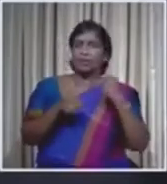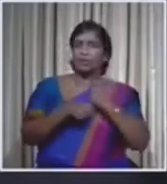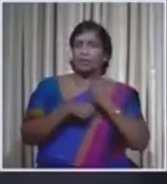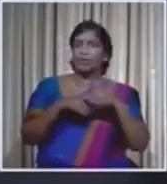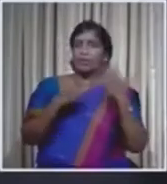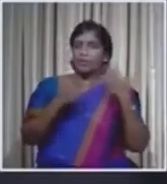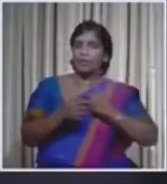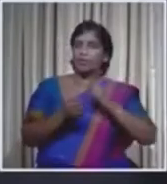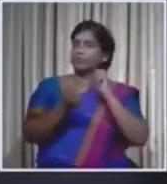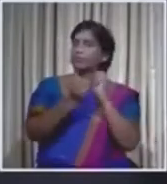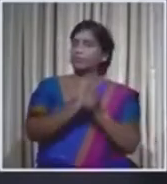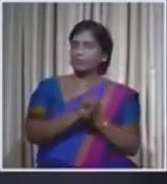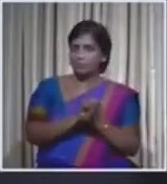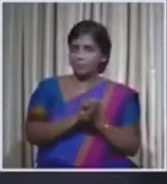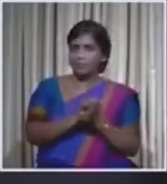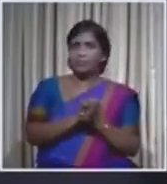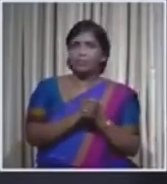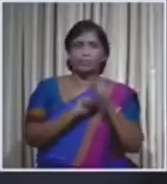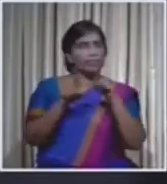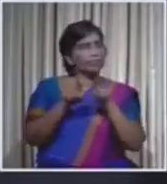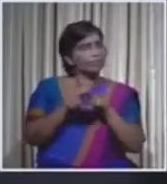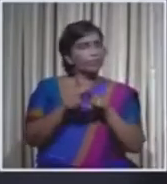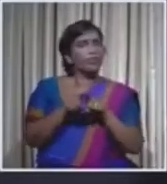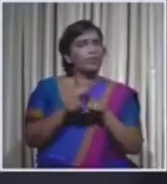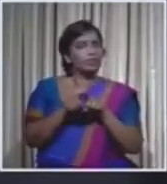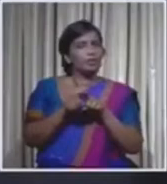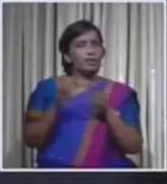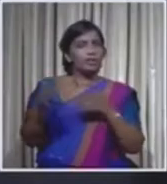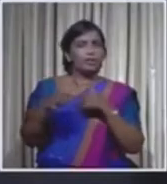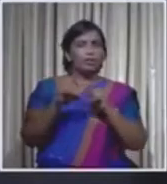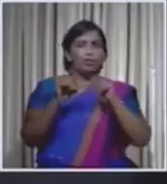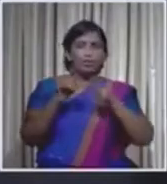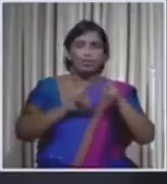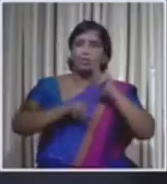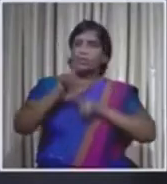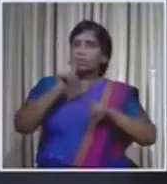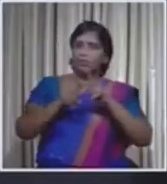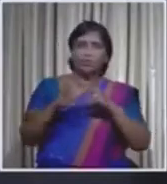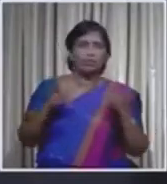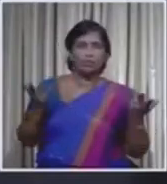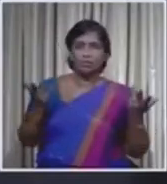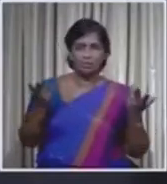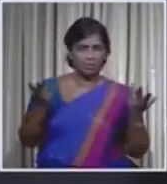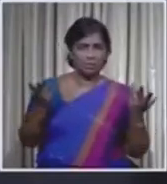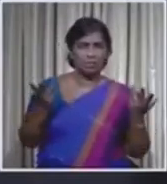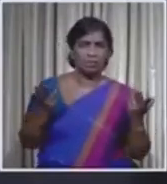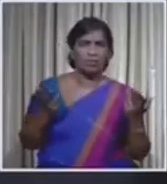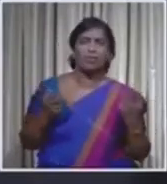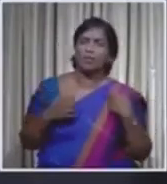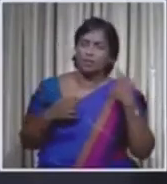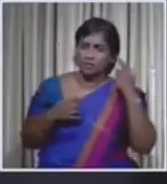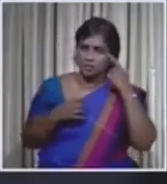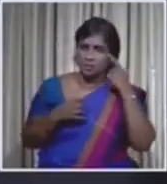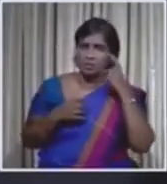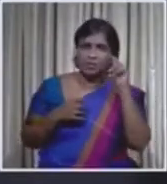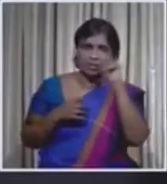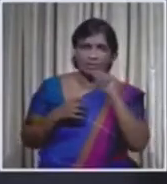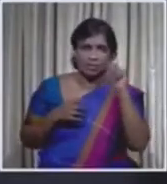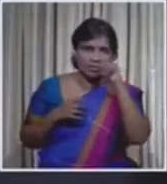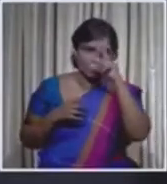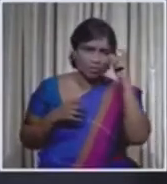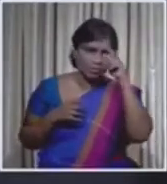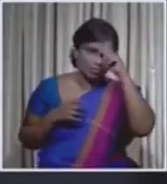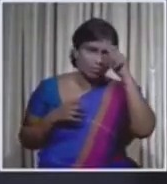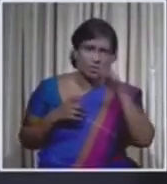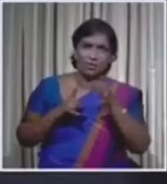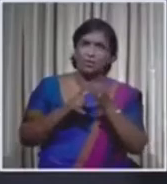එක සංශෝධනය කරා ඉතින් ඒකත් කැබිනට් මණ්ඩලික සාකච්ඡා කළා නැහැ මම දන්නවා මේ මෛත්‍රීපාල සිරිසේන